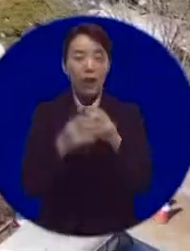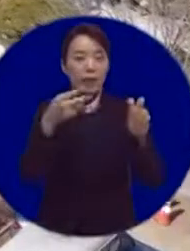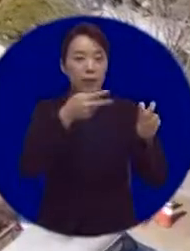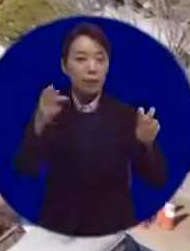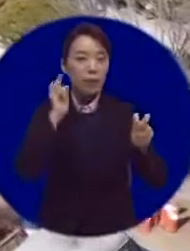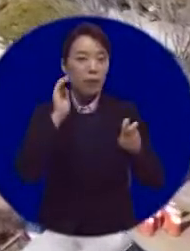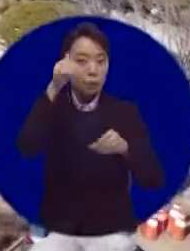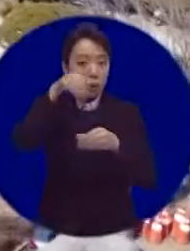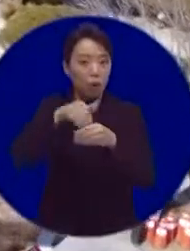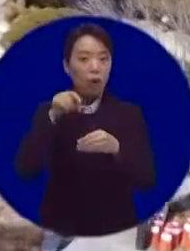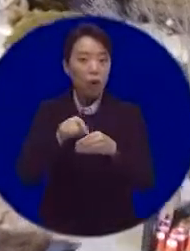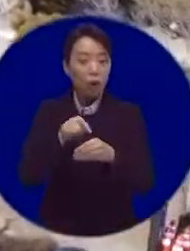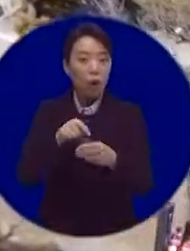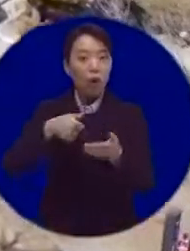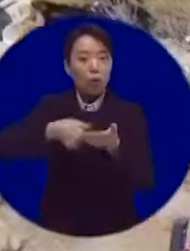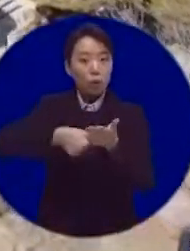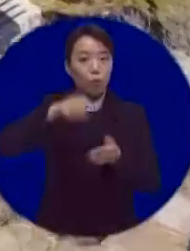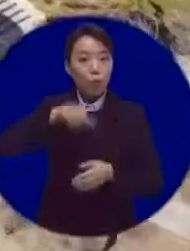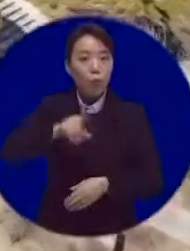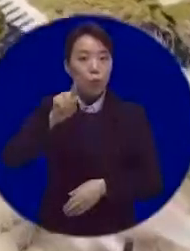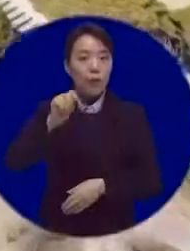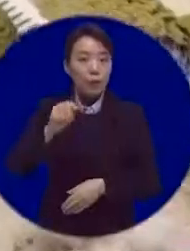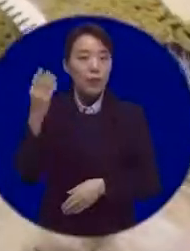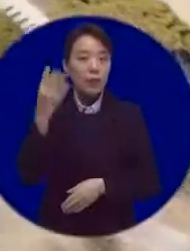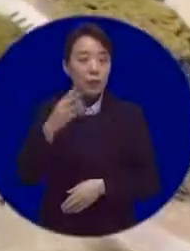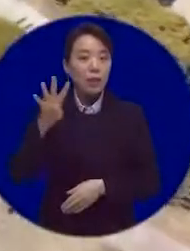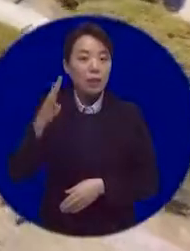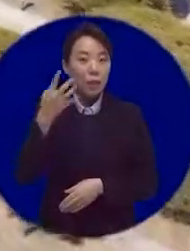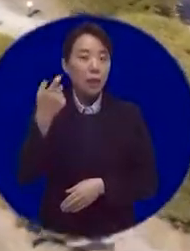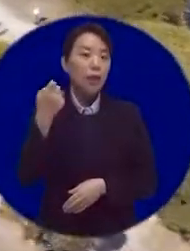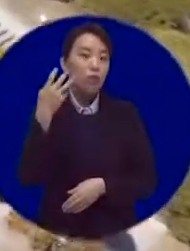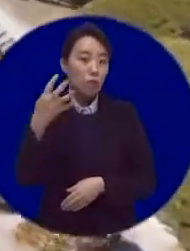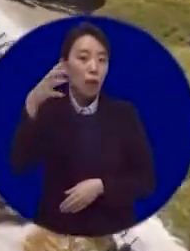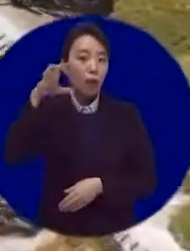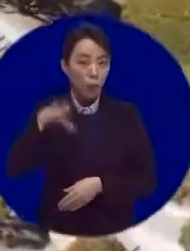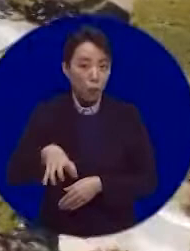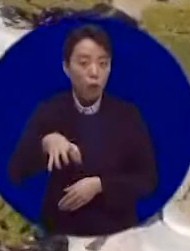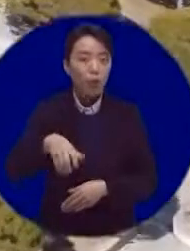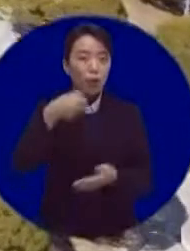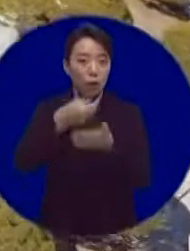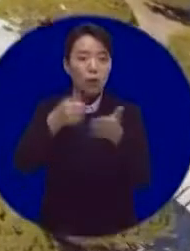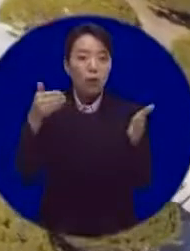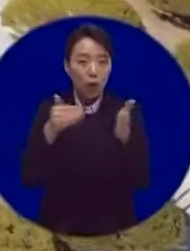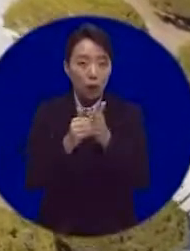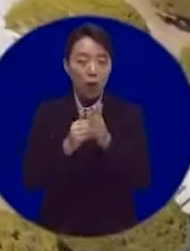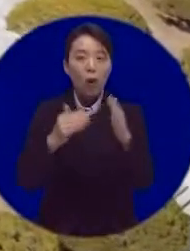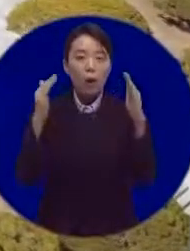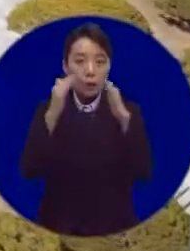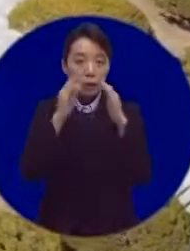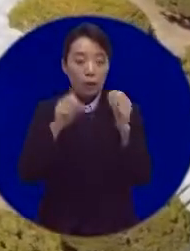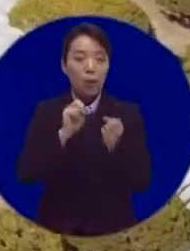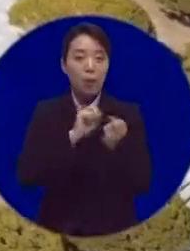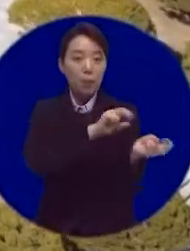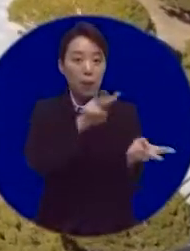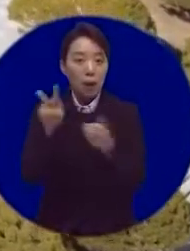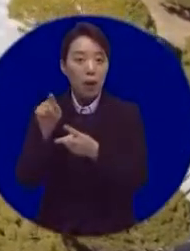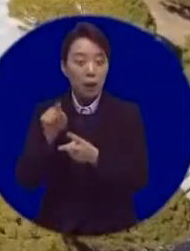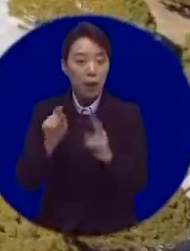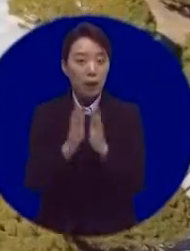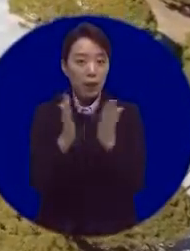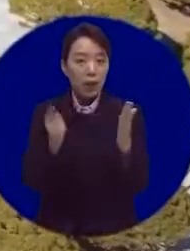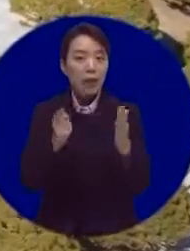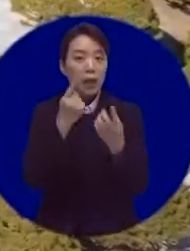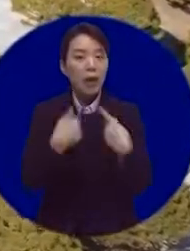중앙선거관리위원회가 제20대 대통령 선거 투표소 14,464곳을 확정하고 각 가정에 투표 안내문과